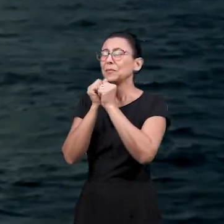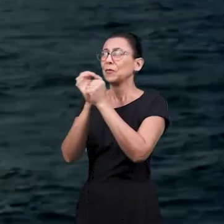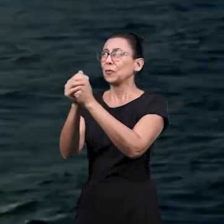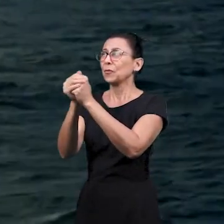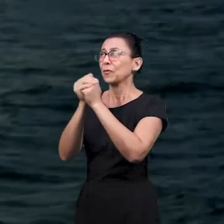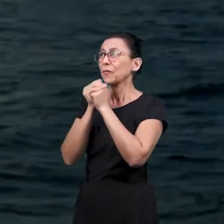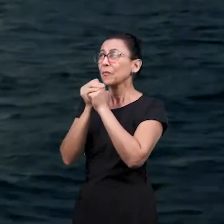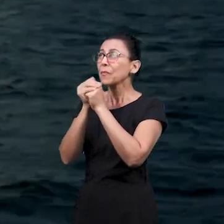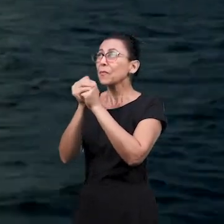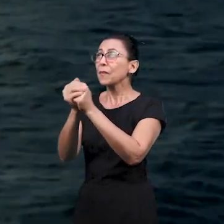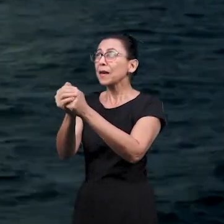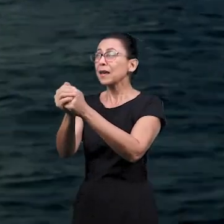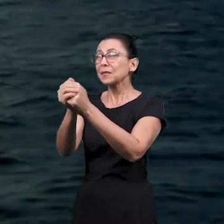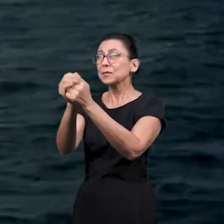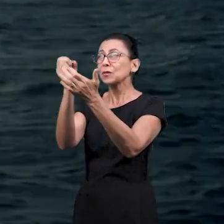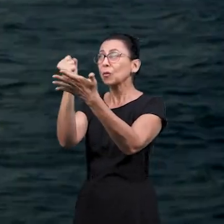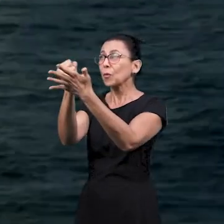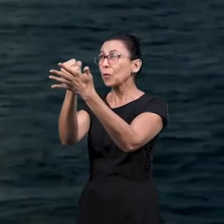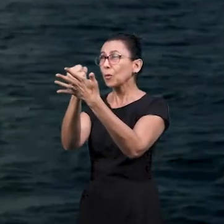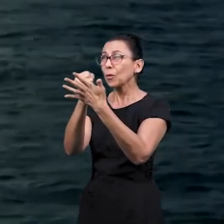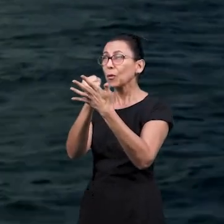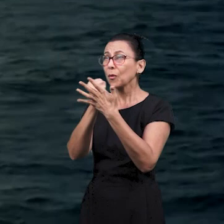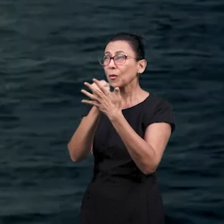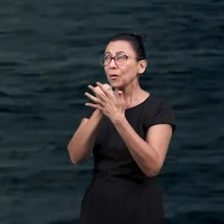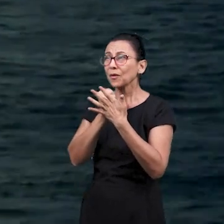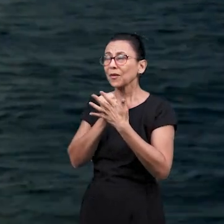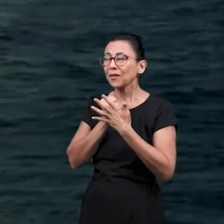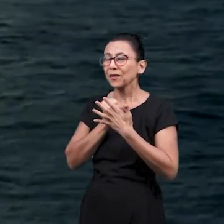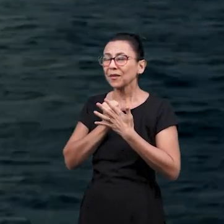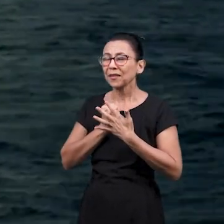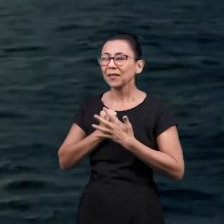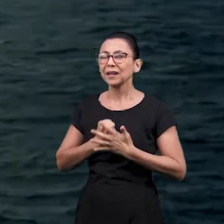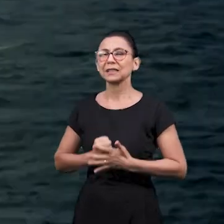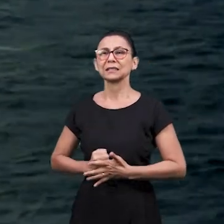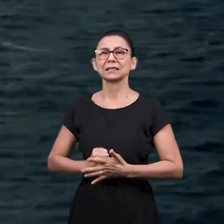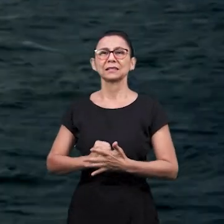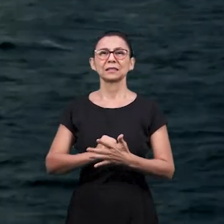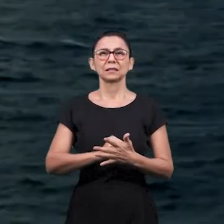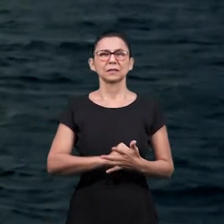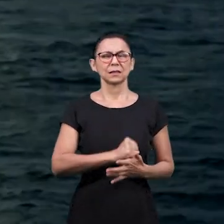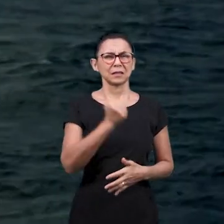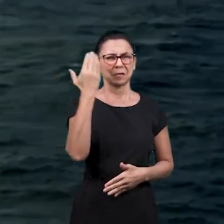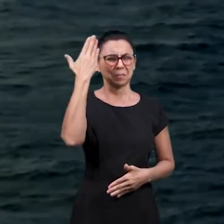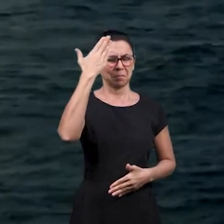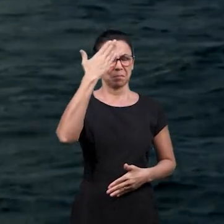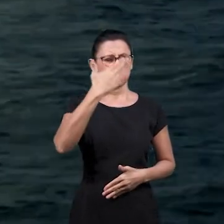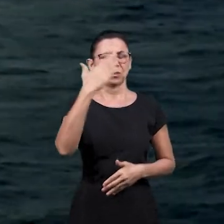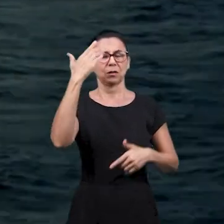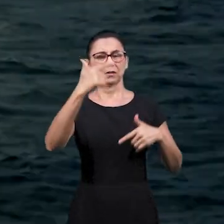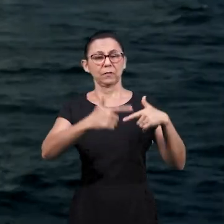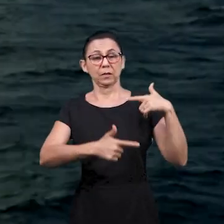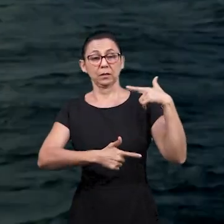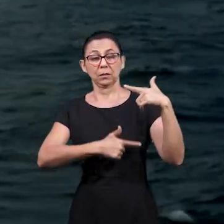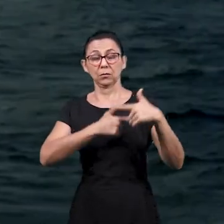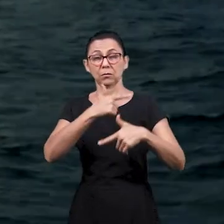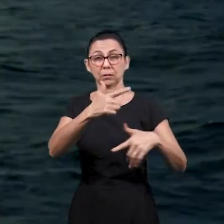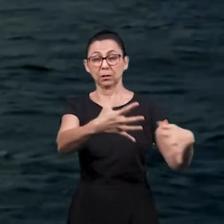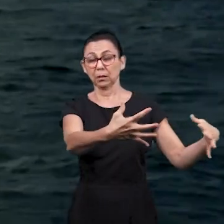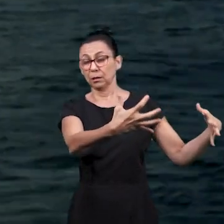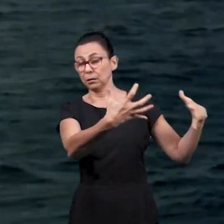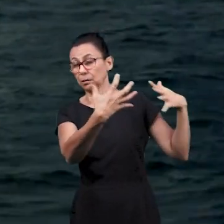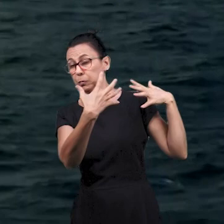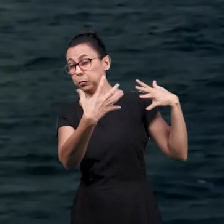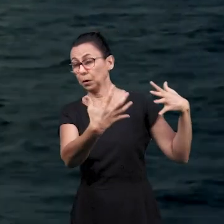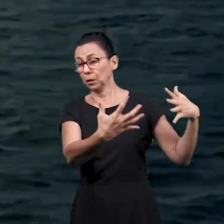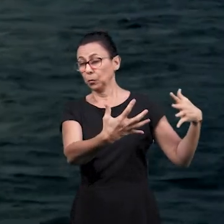Сердце мое заливают потоки земных скорбей. Я гибну, к тебе я взываю, покой дай